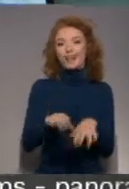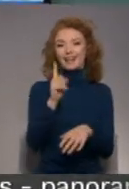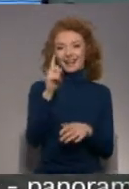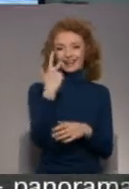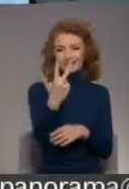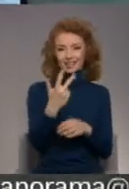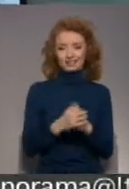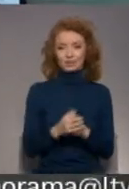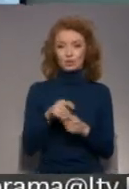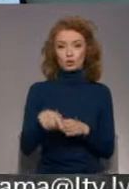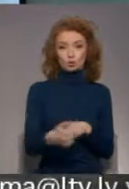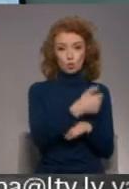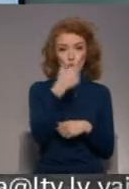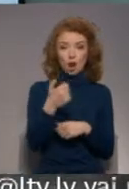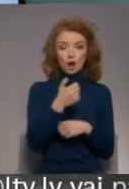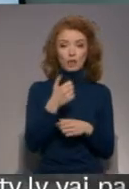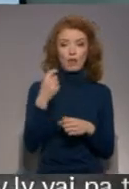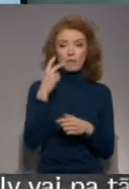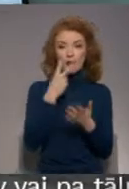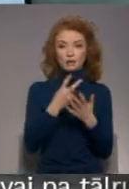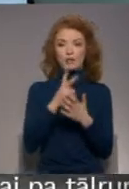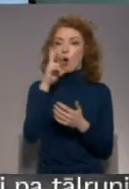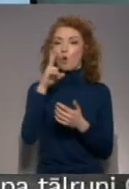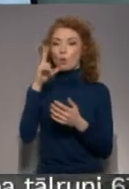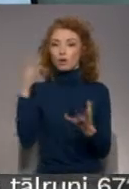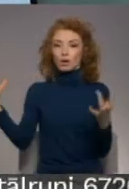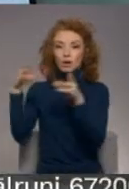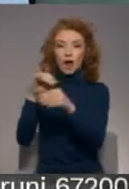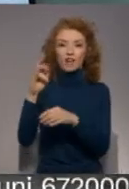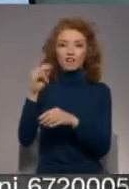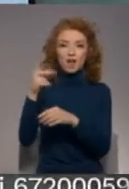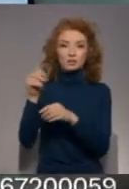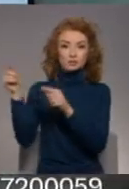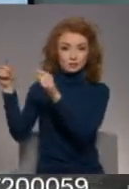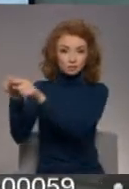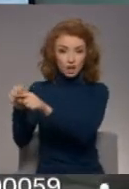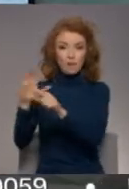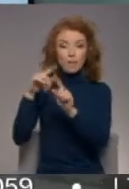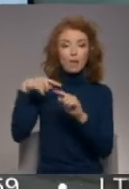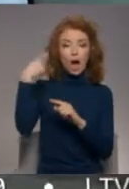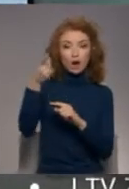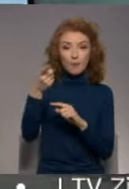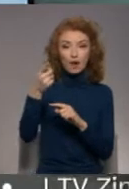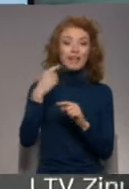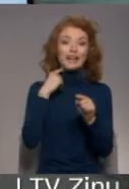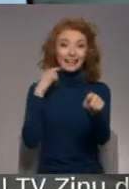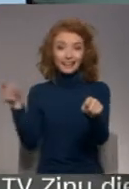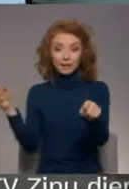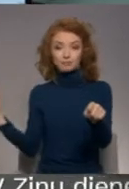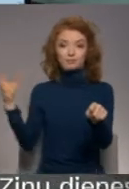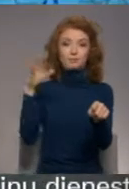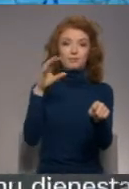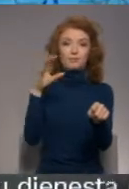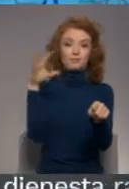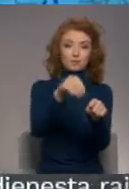3. Jau šogad paredzēts Daugavpils centru apvienot ar Aiviekstes centru, bet nākamgad pie Rīgas tiks pievienoti Valmierā